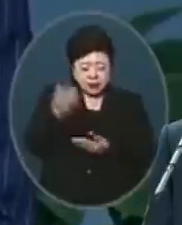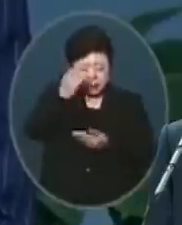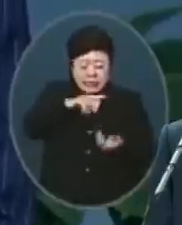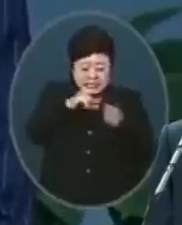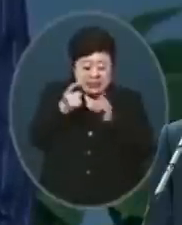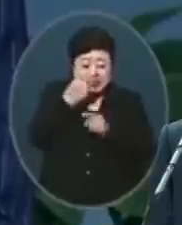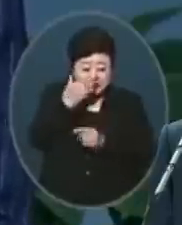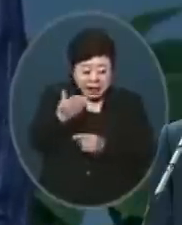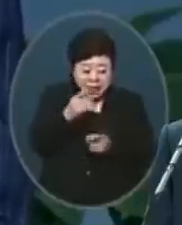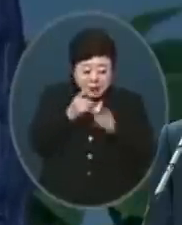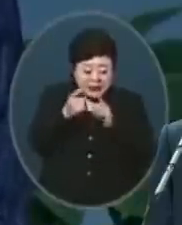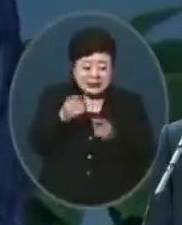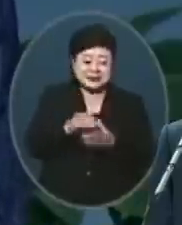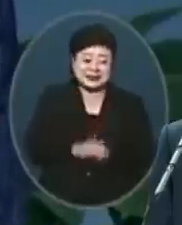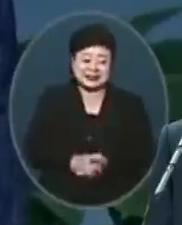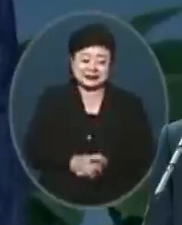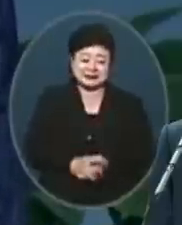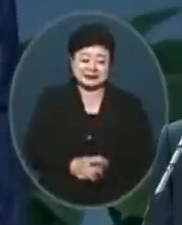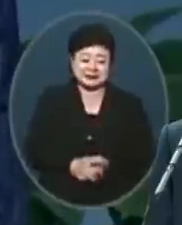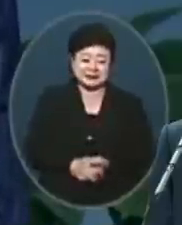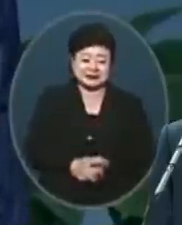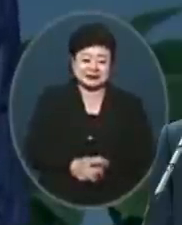있다고 말씀하신 것입니다.